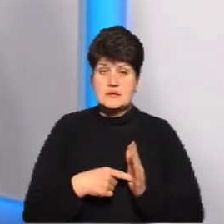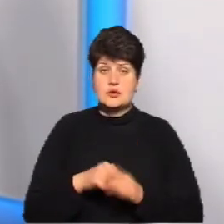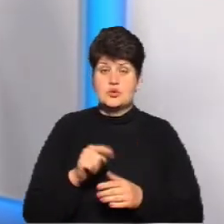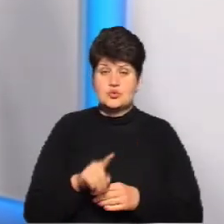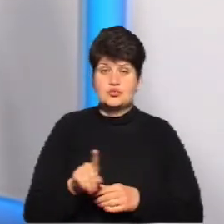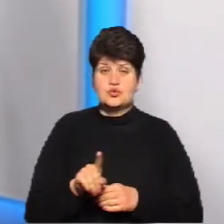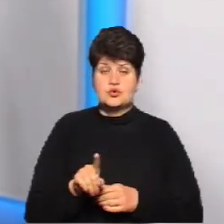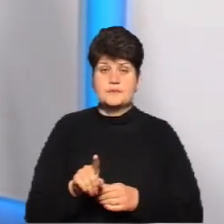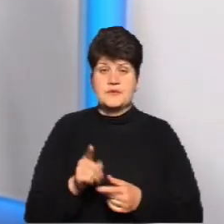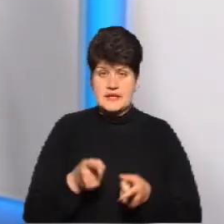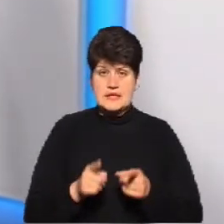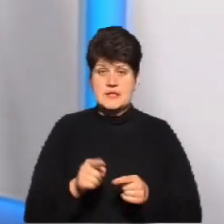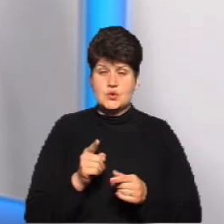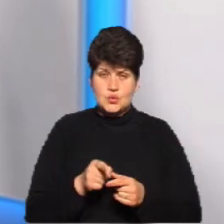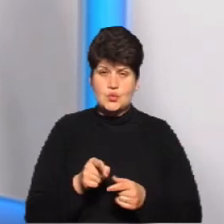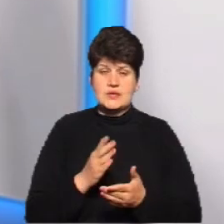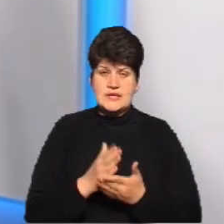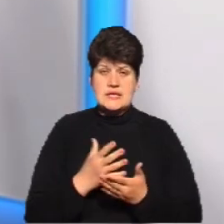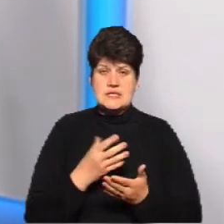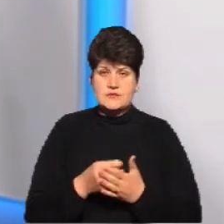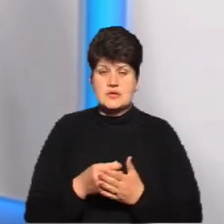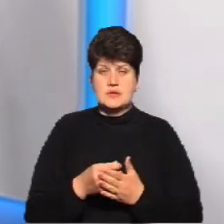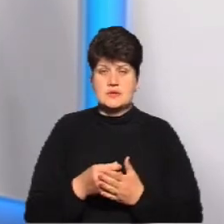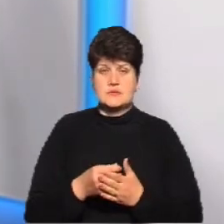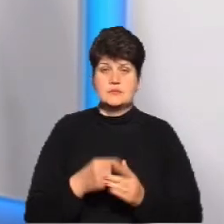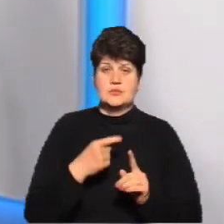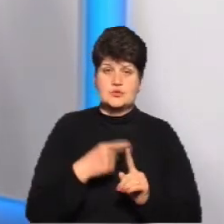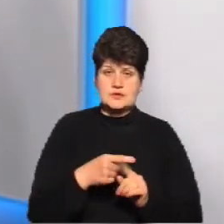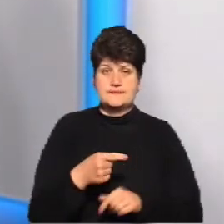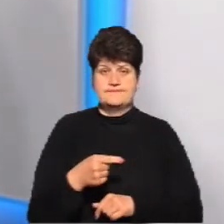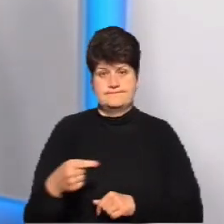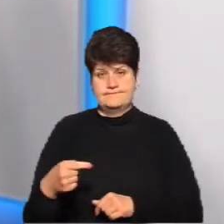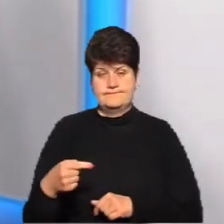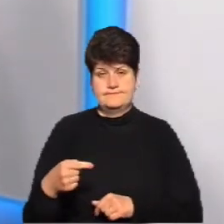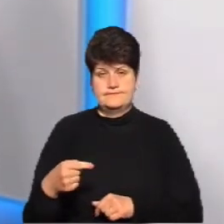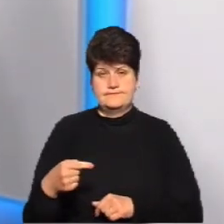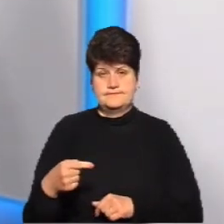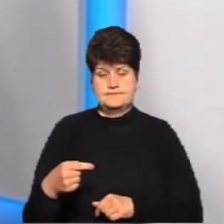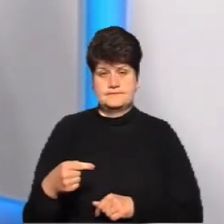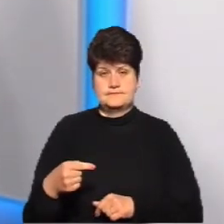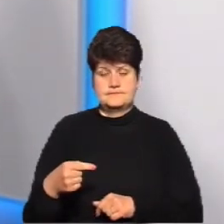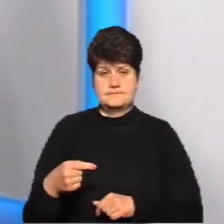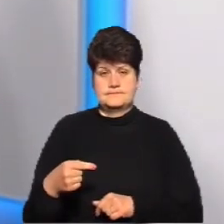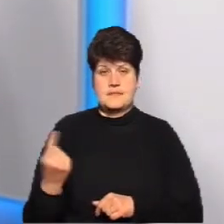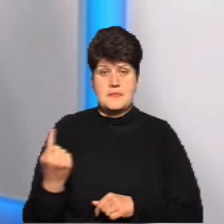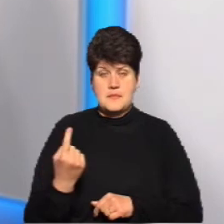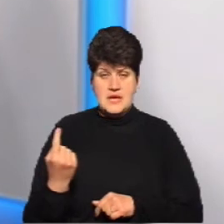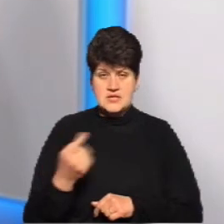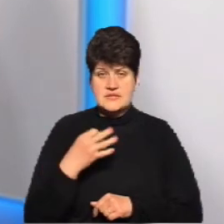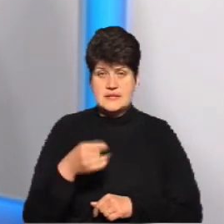дійсно тут є свої переваги даного механізму і свої недоліки. Перше, от якщо ви сказали недоліки,